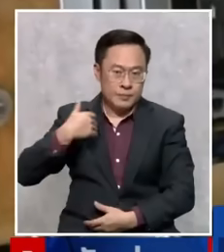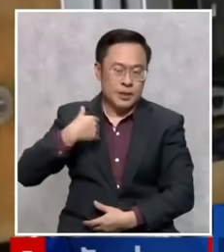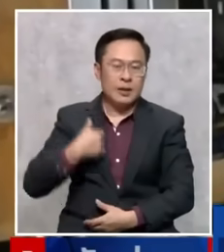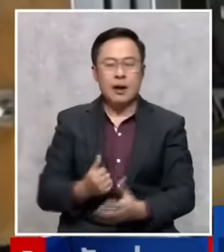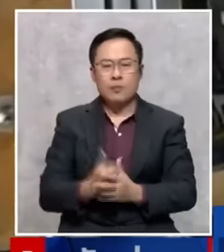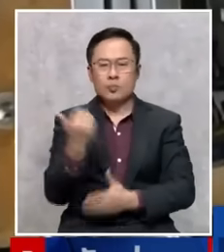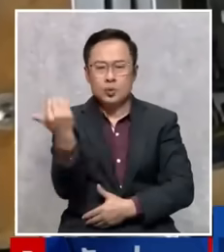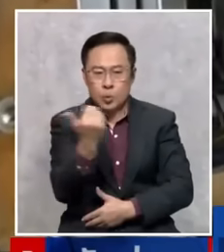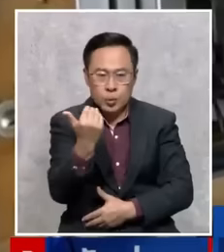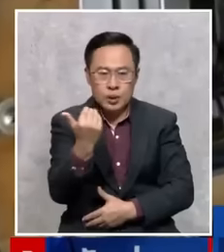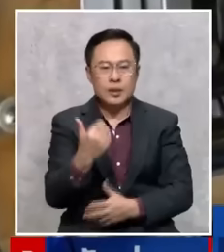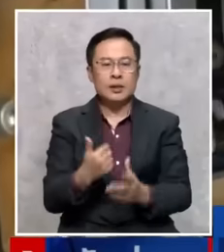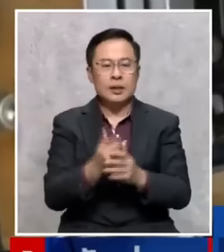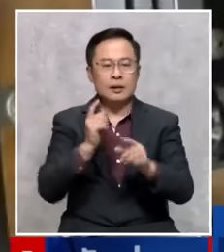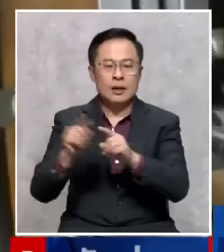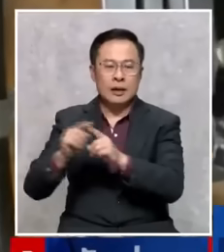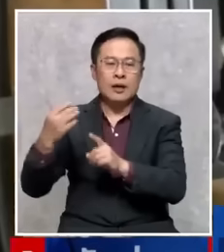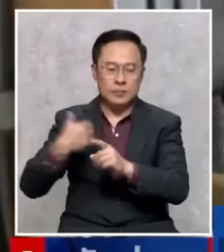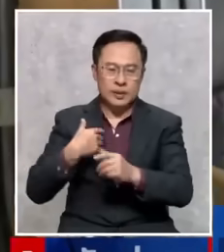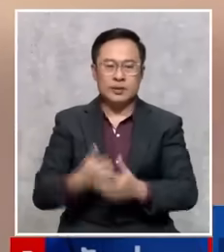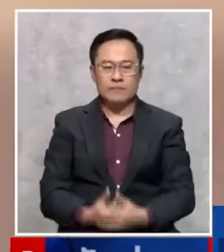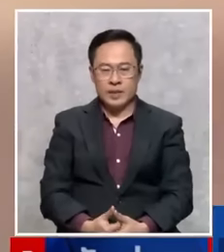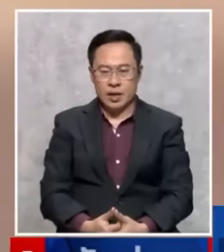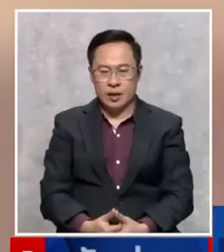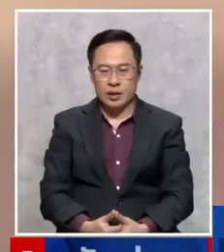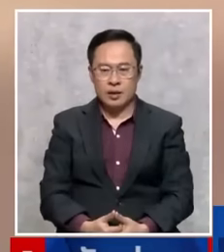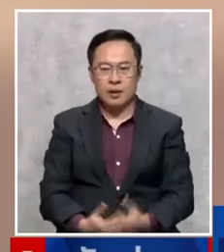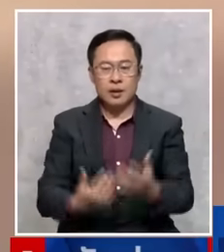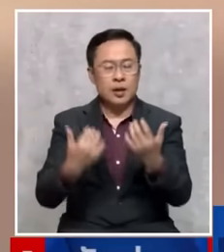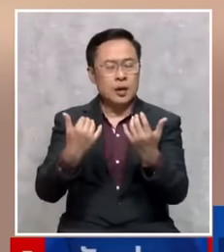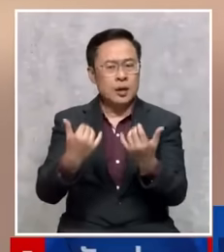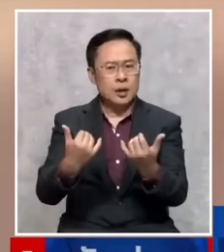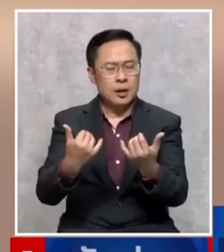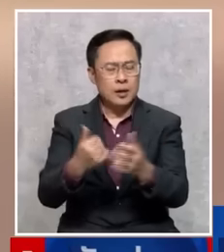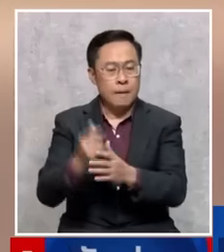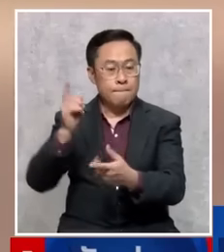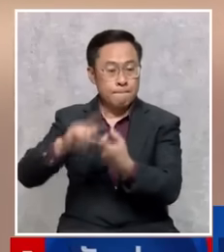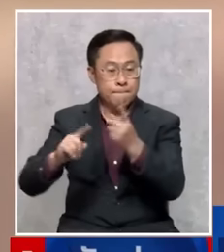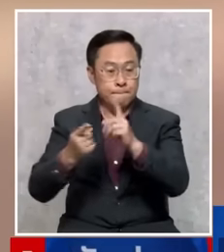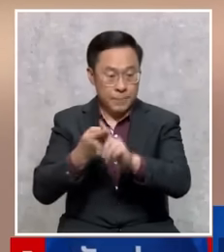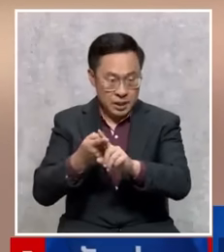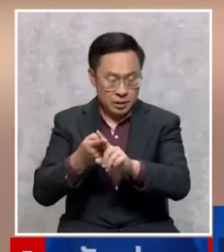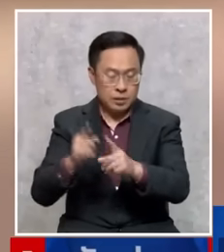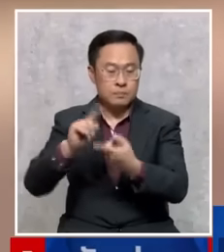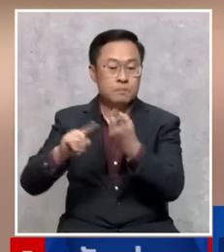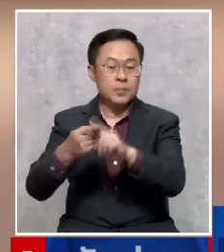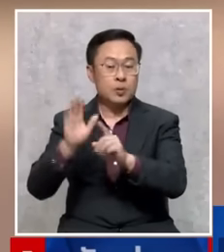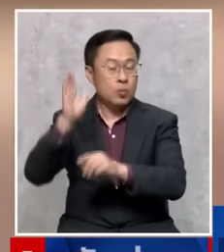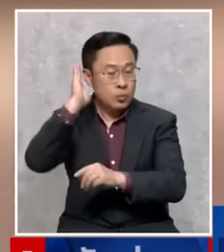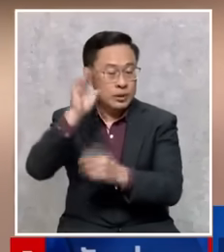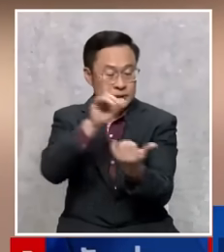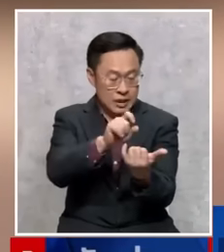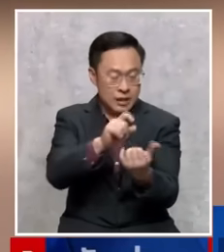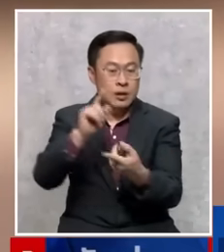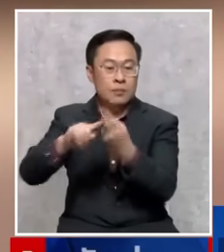ที่ดินค่ะแล้วก็เป็นเพื่อนผู้เสียชีวิตชื่อว่าคุณอาวุธขบวนรำอายุ42นะคะก็เล่าให้ฟังบอกตัวเขาเ